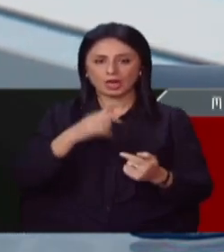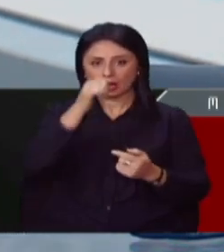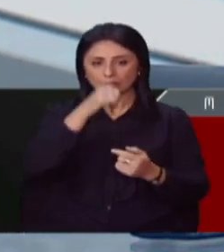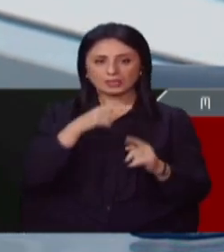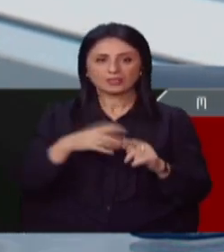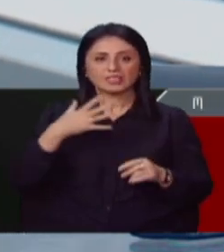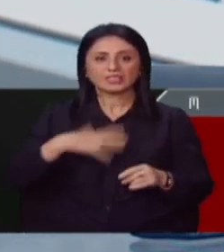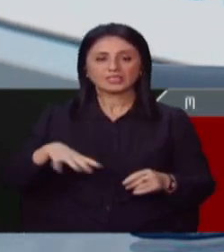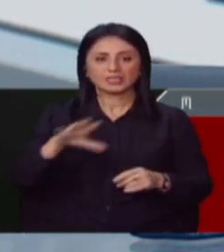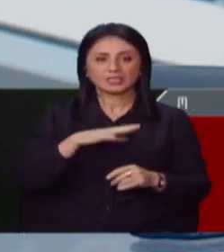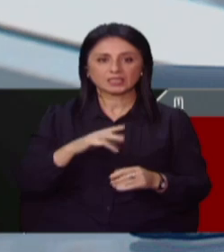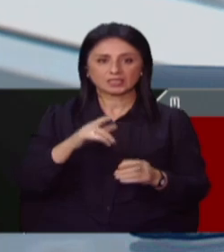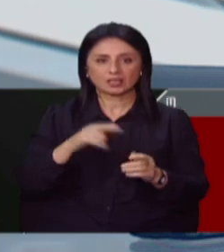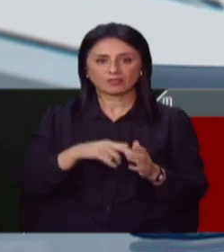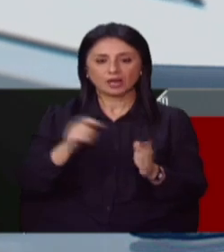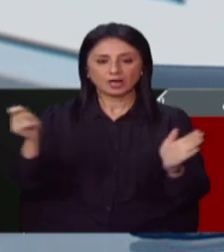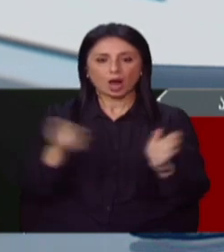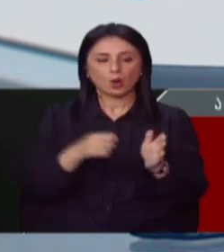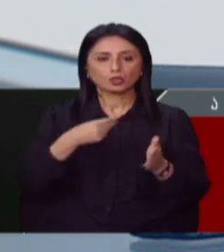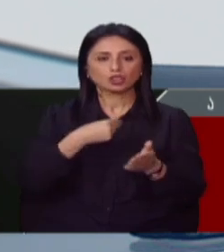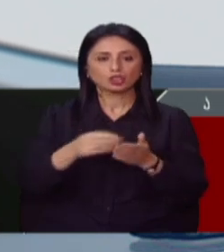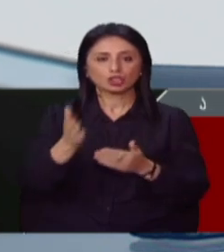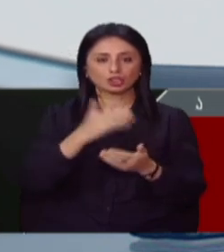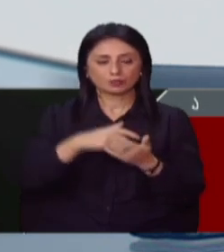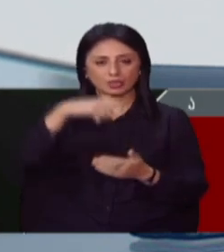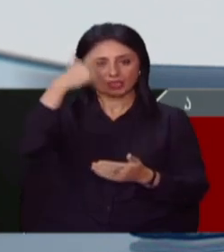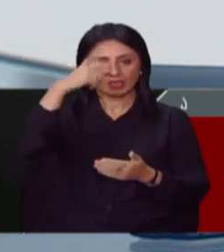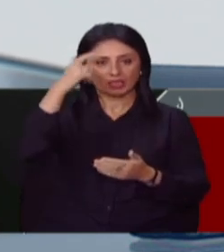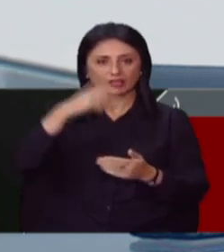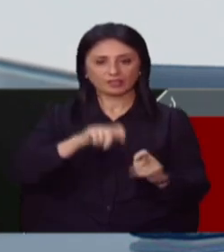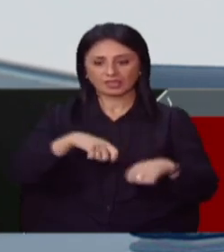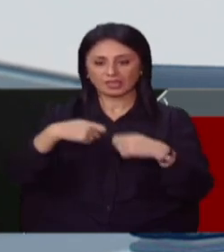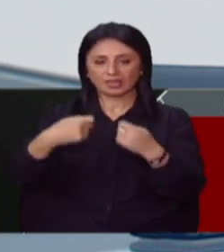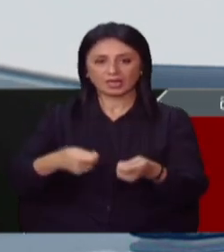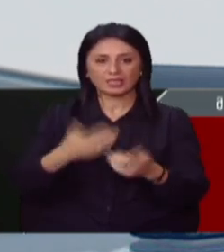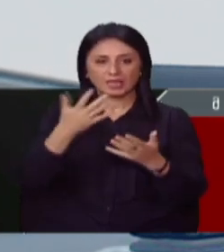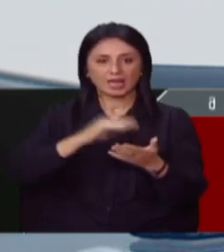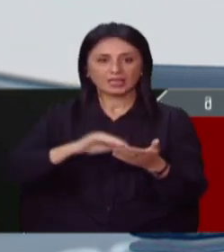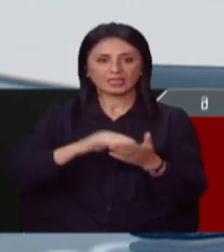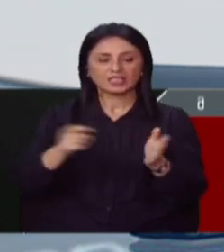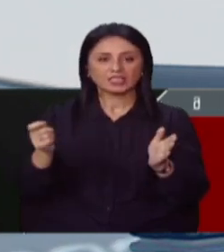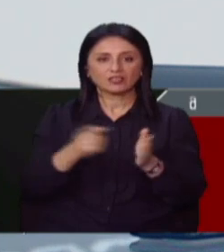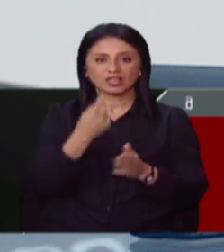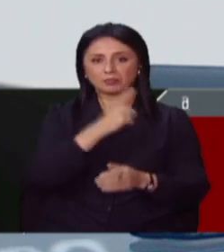romelits sakartvelos kristis auktsionze shejzenis shemdeg bidzina ivanishvilma gadasa khelnatseri auktsionze